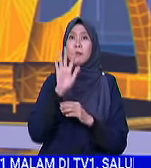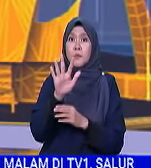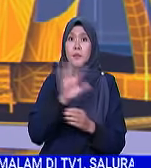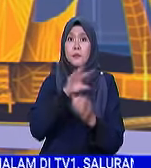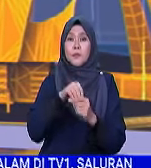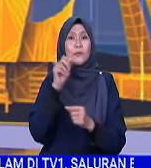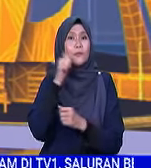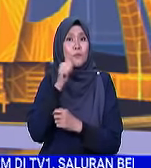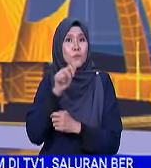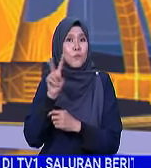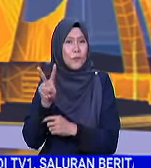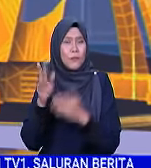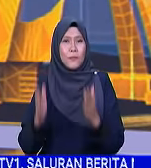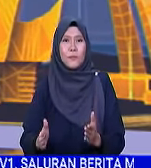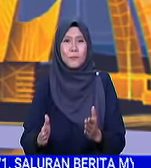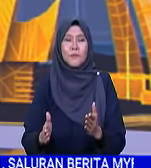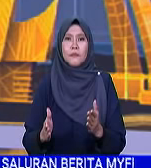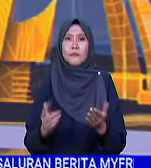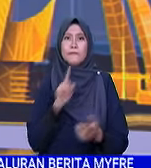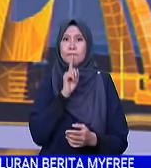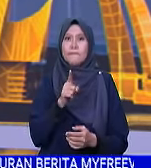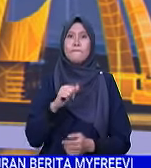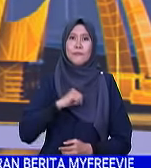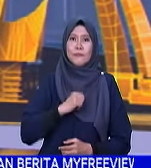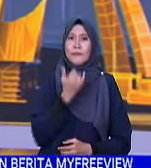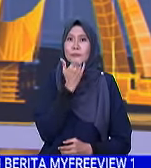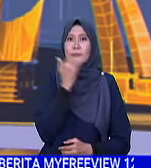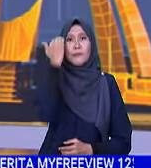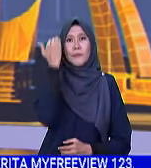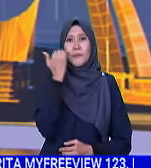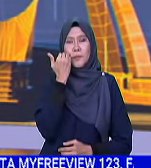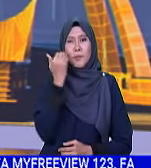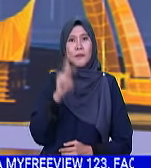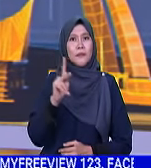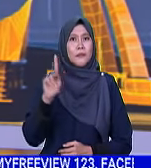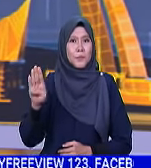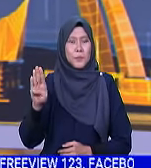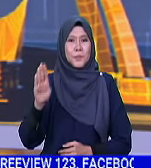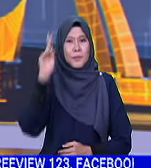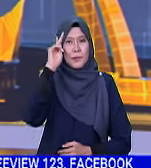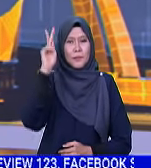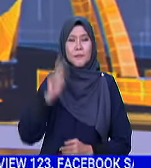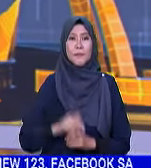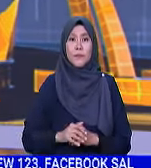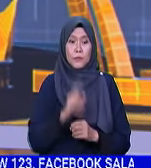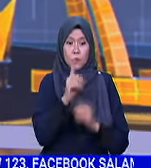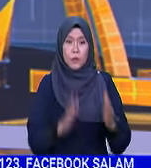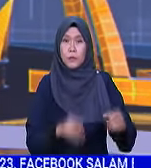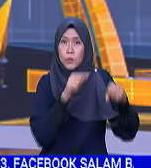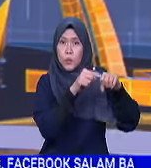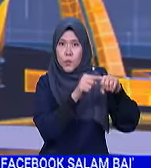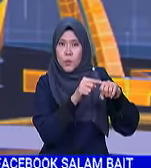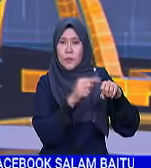2 wanita yang terbabit, insiden terbabit, mengaku bersalah di Mahkamah Majistret Kota Baru. Seorang lagi tertuduh bagaimanapun